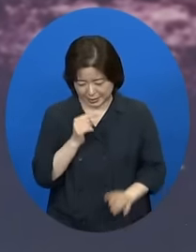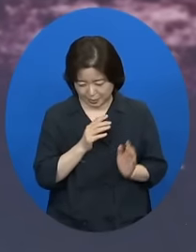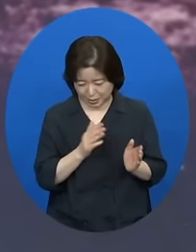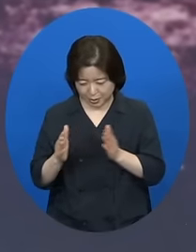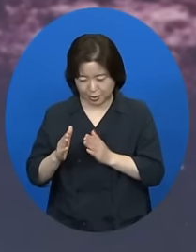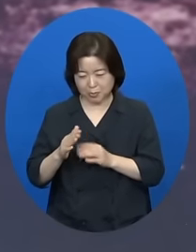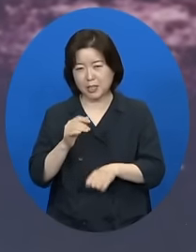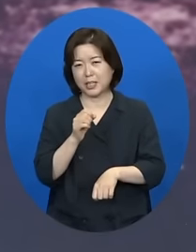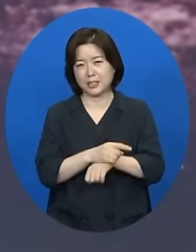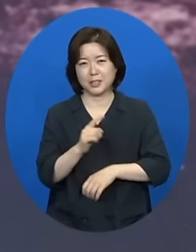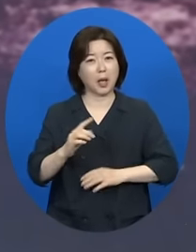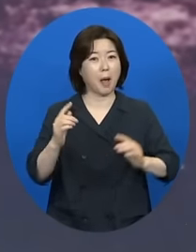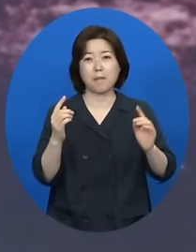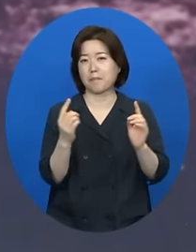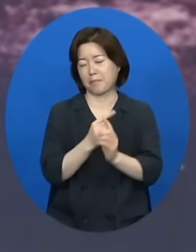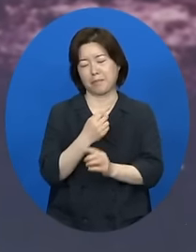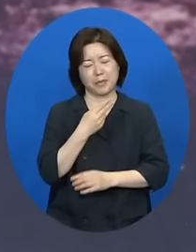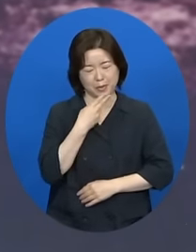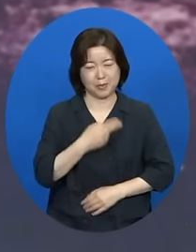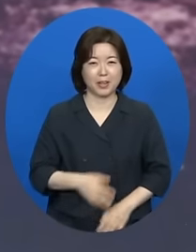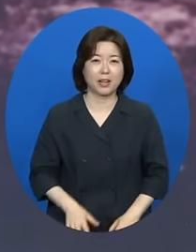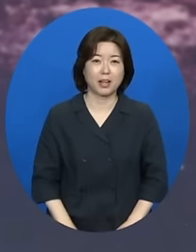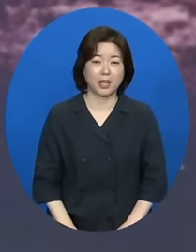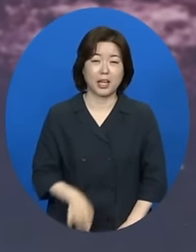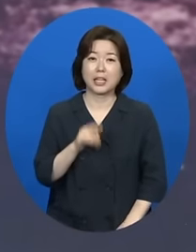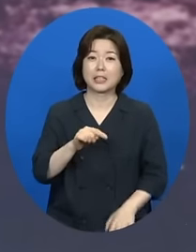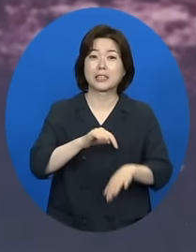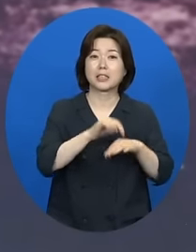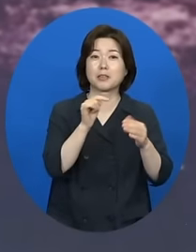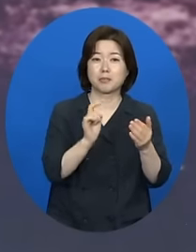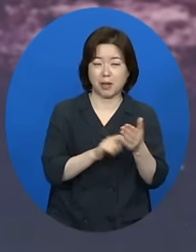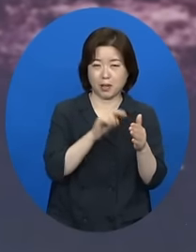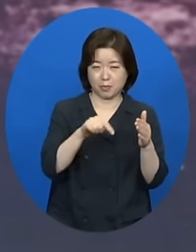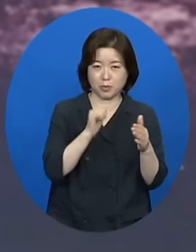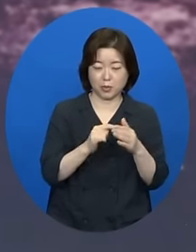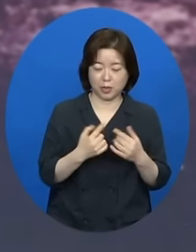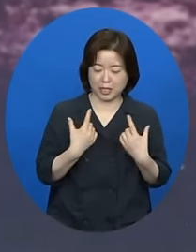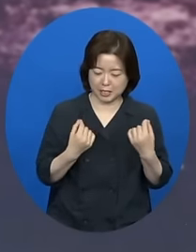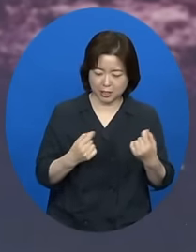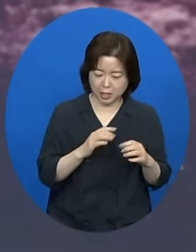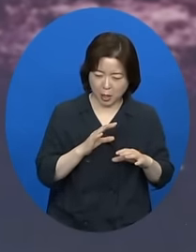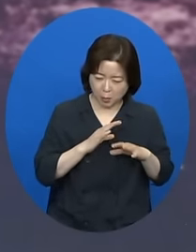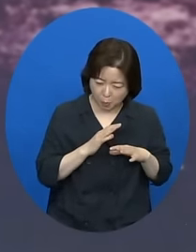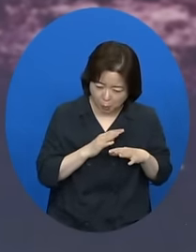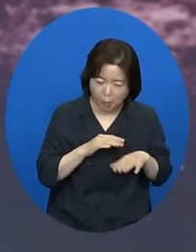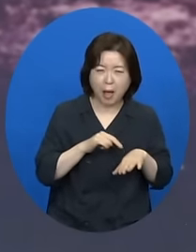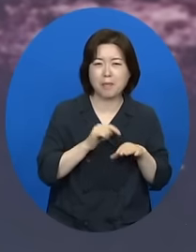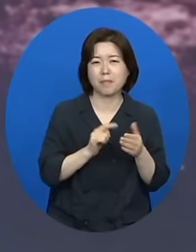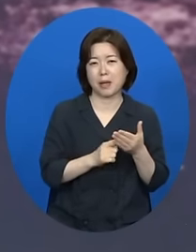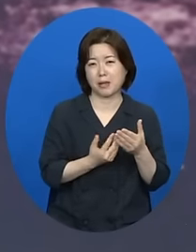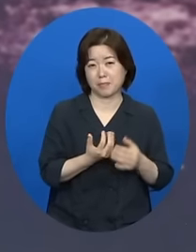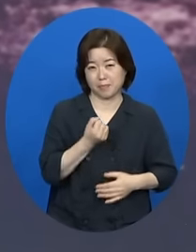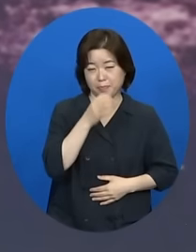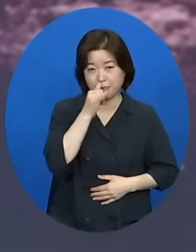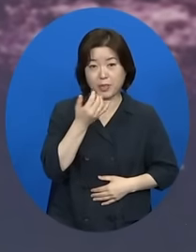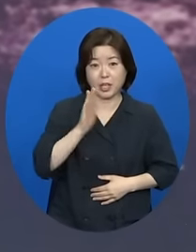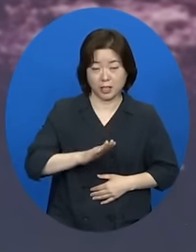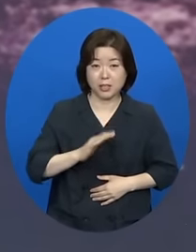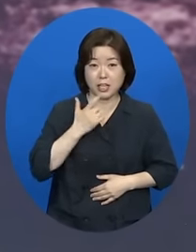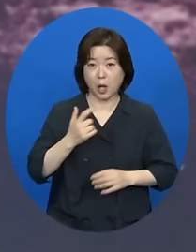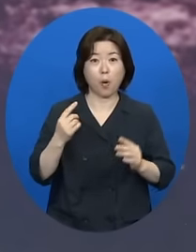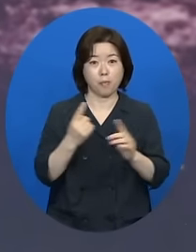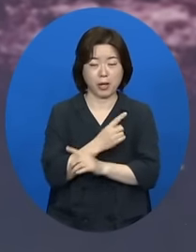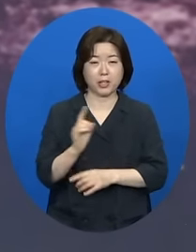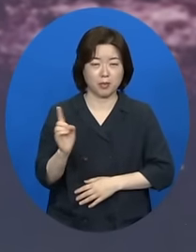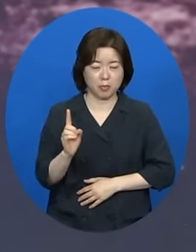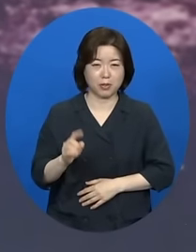이 속성은 바뀌지 않는 것 같아요. 그리고 그 마음에 여전히 좀 두려운 마음이 있어요. 그런데 야곱은 바뀌었습니다. 뭐가